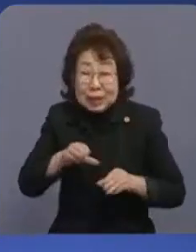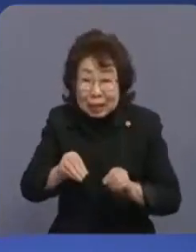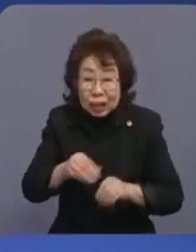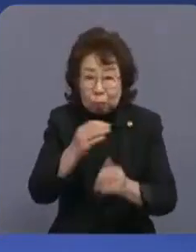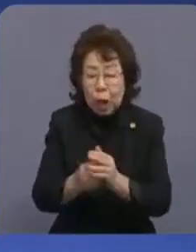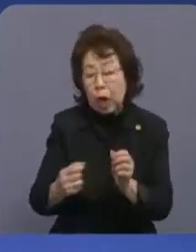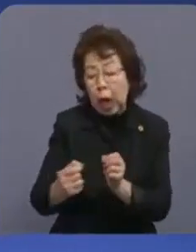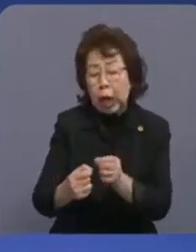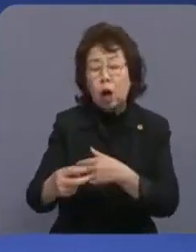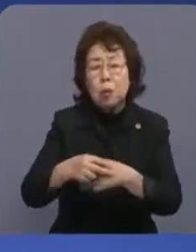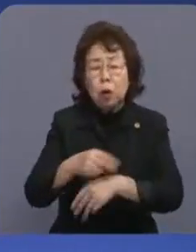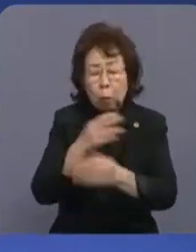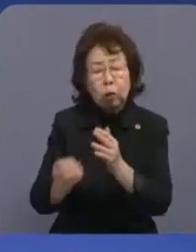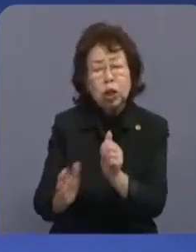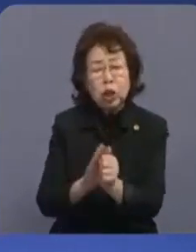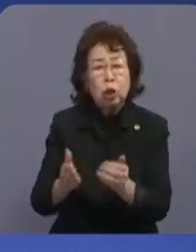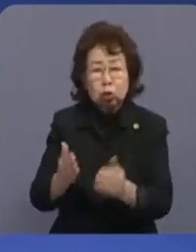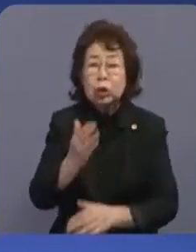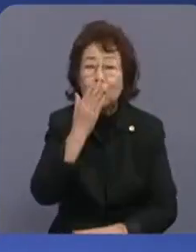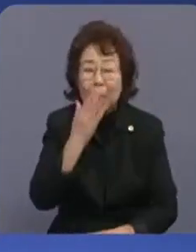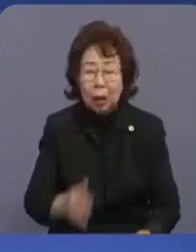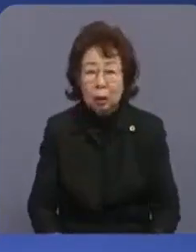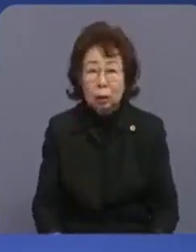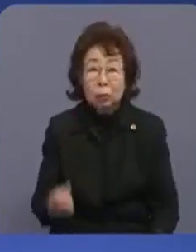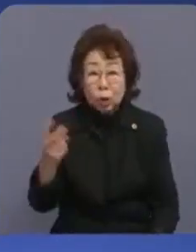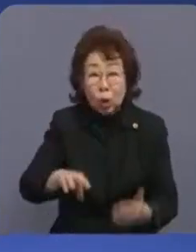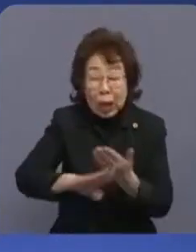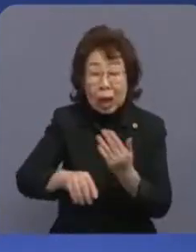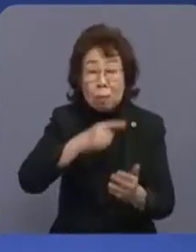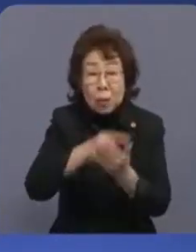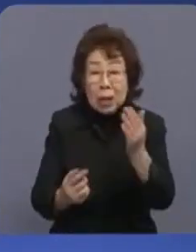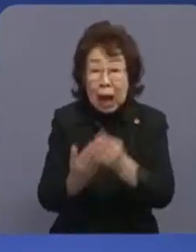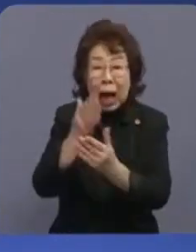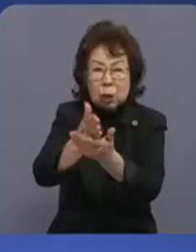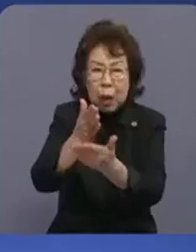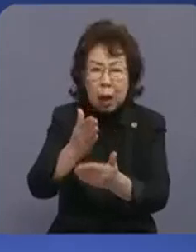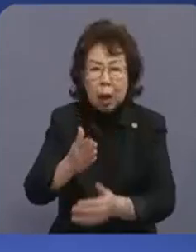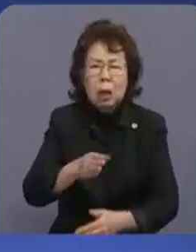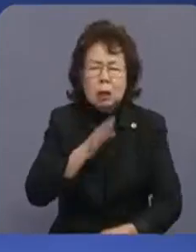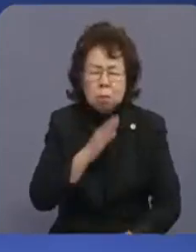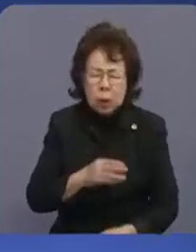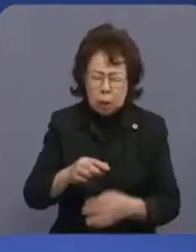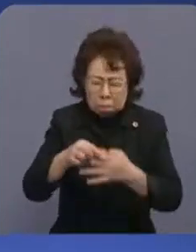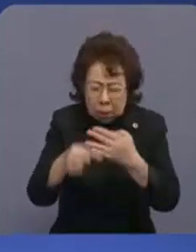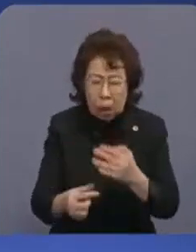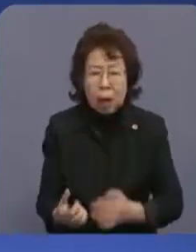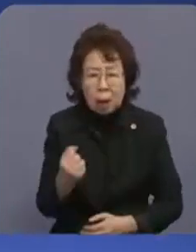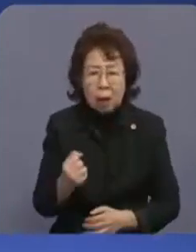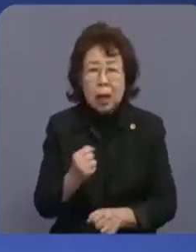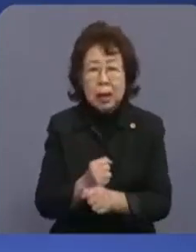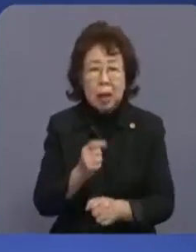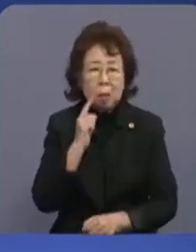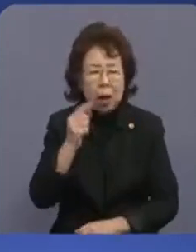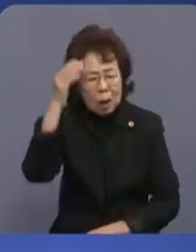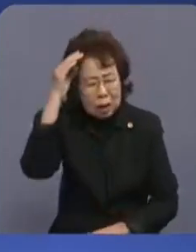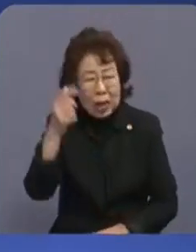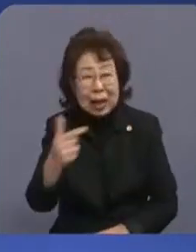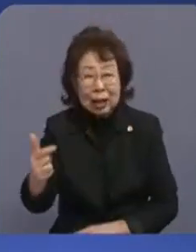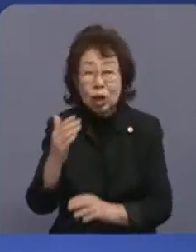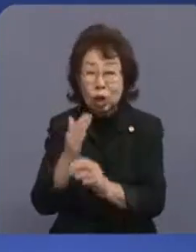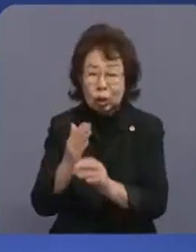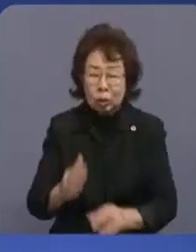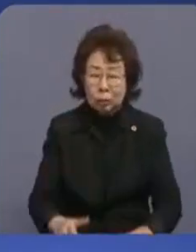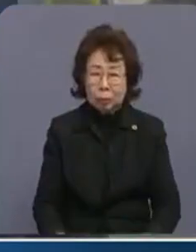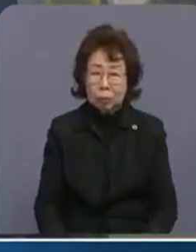병원에서 조 를받을 수 있게 됩니다 또다른 피해자가 나오지 않도록 최소한의 장치를 뭐 마련했다 이렇게 좀 기대해 볼 수 있겠습니다